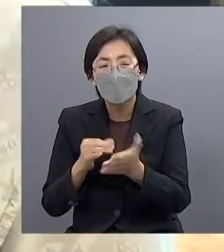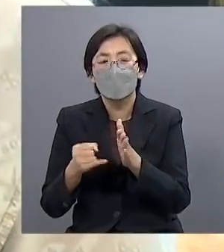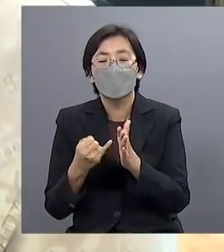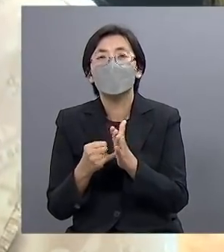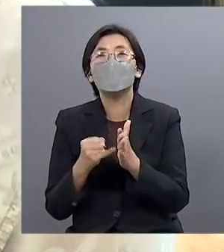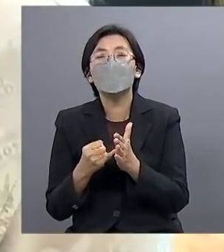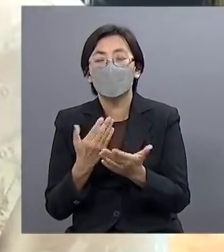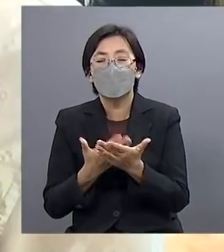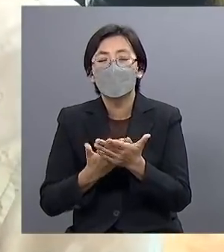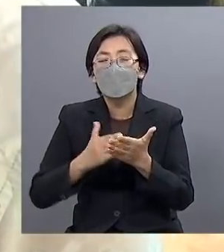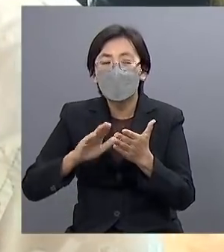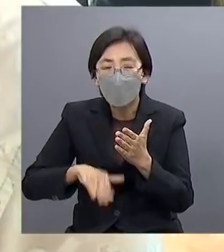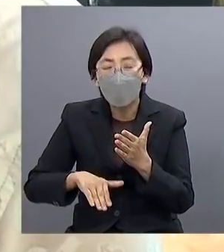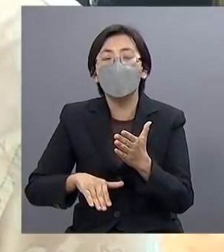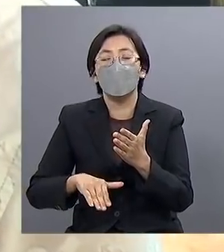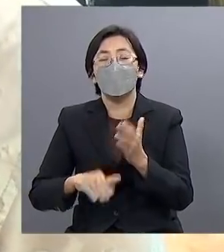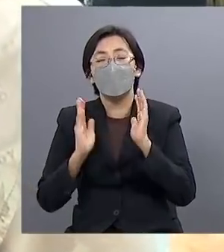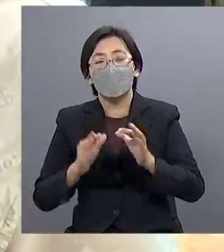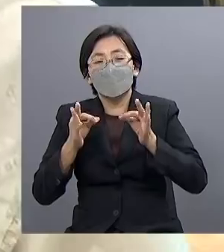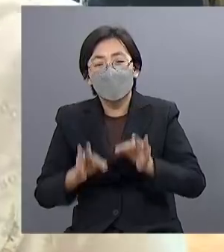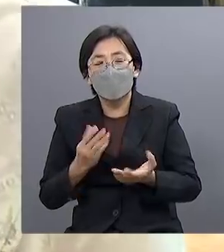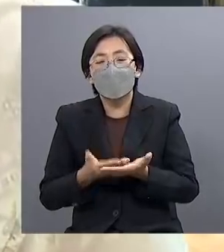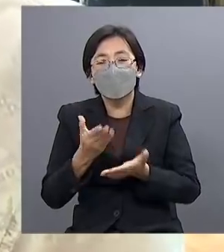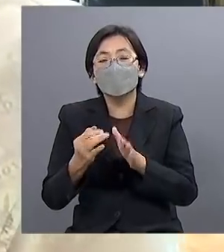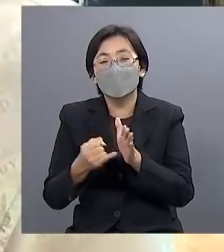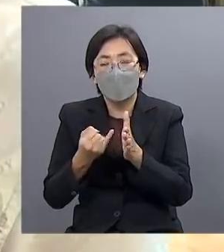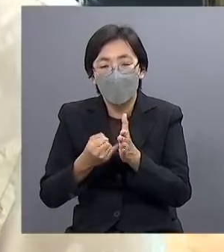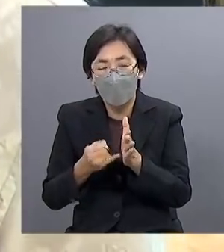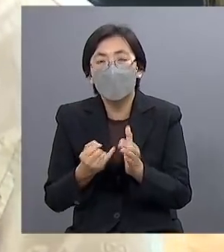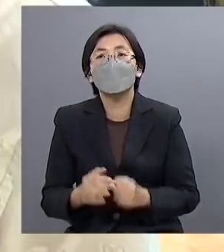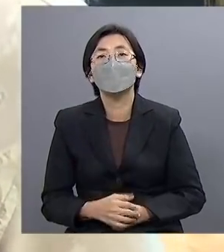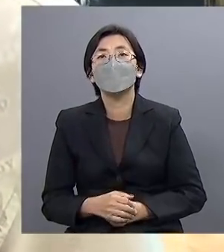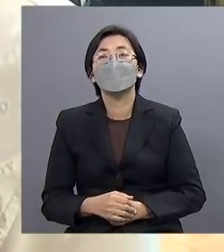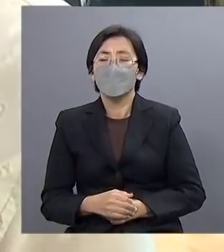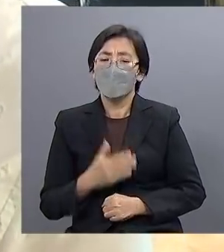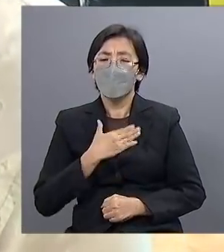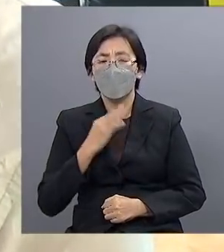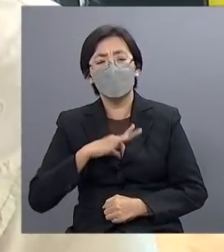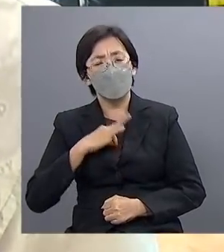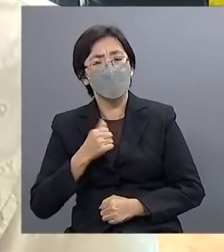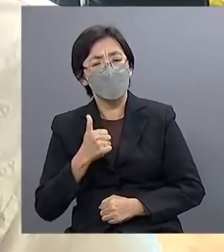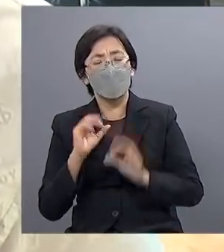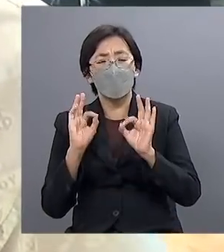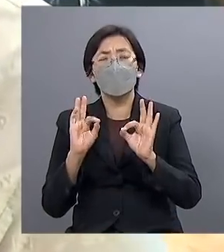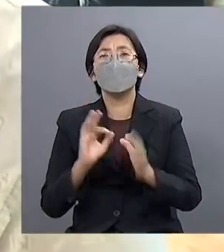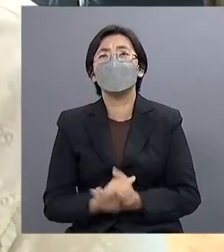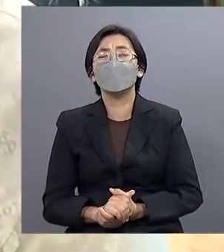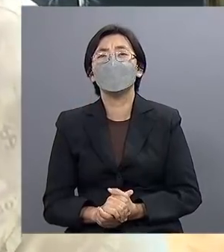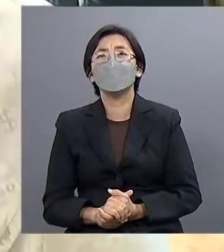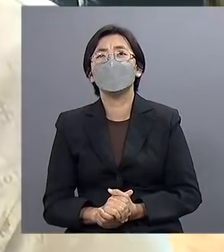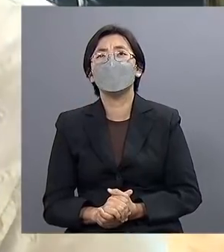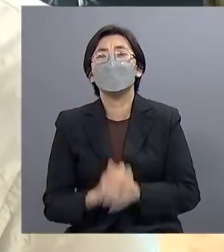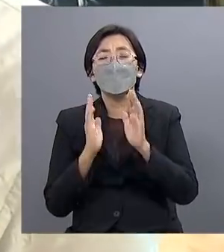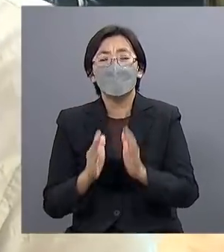อ่ะครับผม พอราคามันลงเราก็โอเคขึ้นด้วยใช่ไหม ครับผมโอเคครับผมเกรงใจที่เห็นคนกินซื้อที่